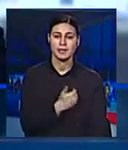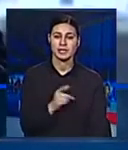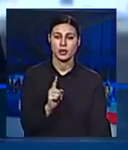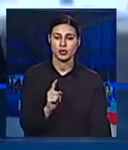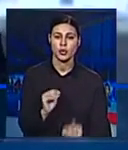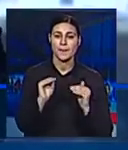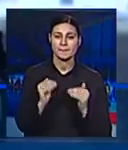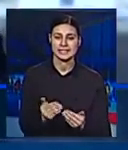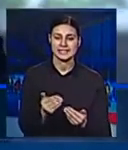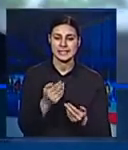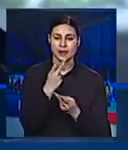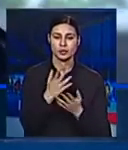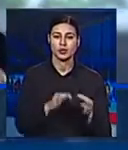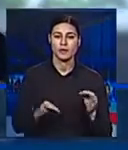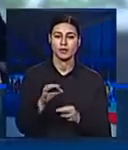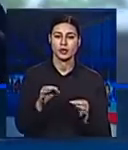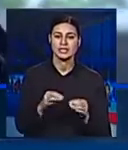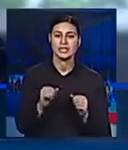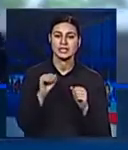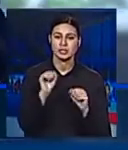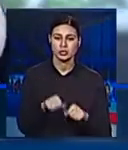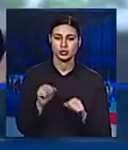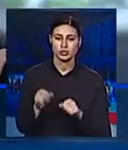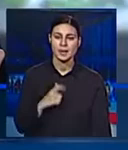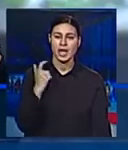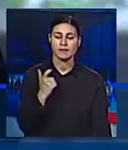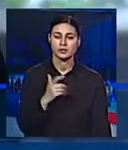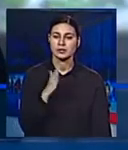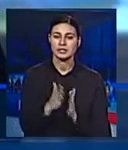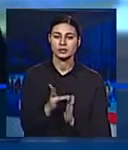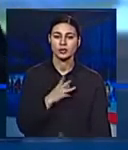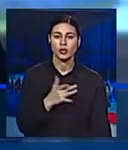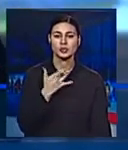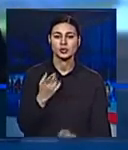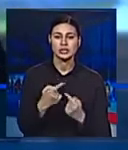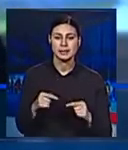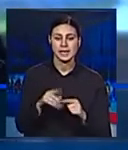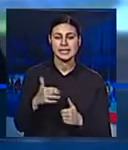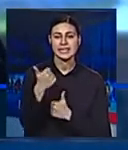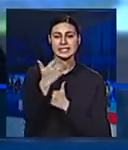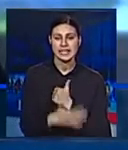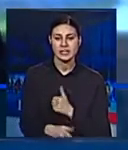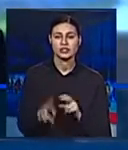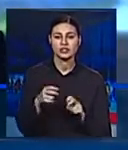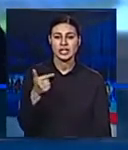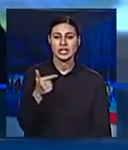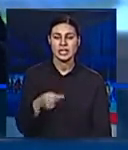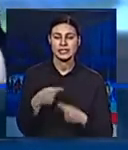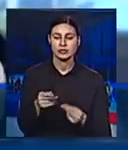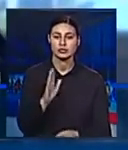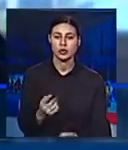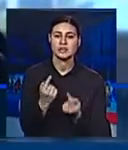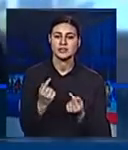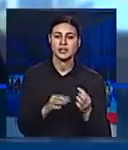მცირე მოცულობის პროექტების რესურსები და ავტონომიურობა მთლიანად ქონდეს მუნიციპალიტეტს და ცენტრი და კაპიტალური გრანტები გაიცემოდეს მხოლოდ